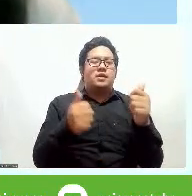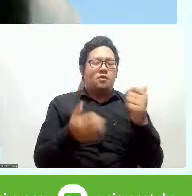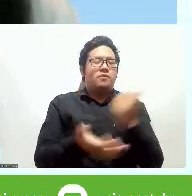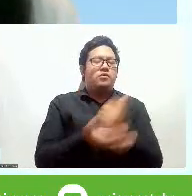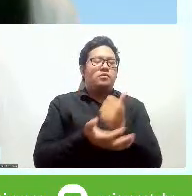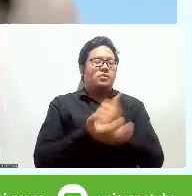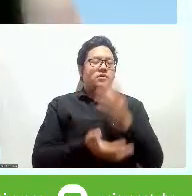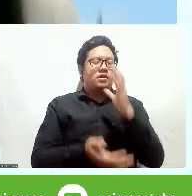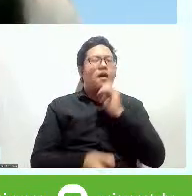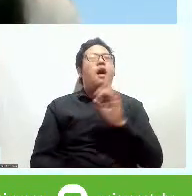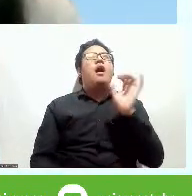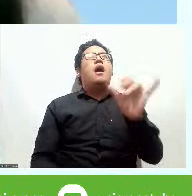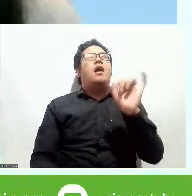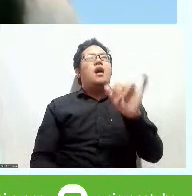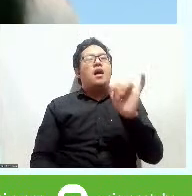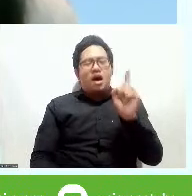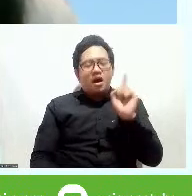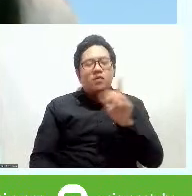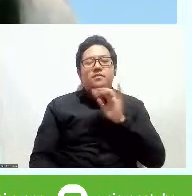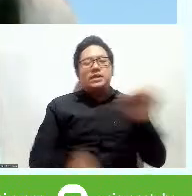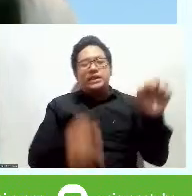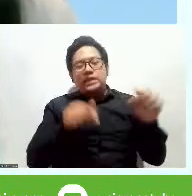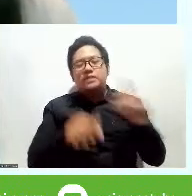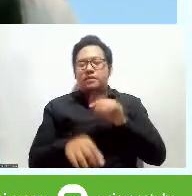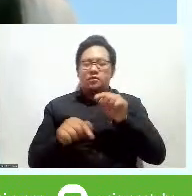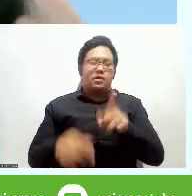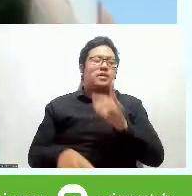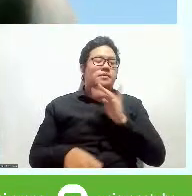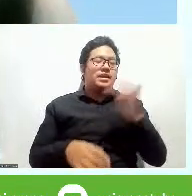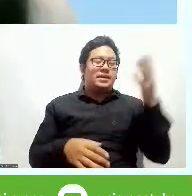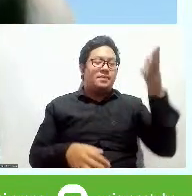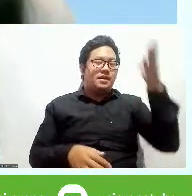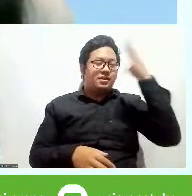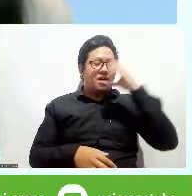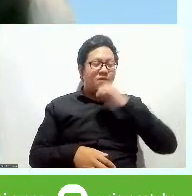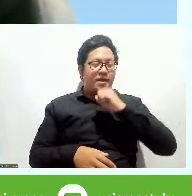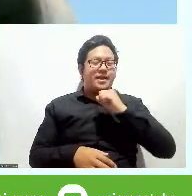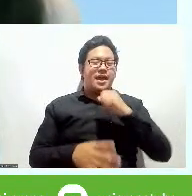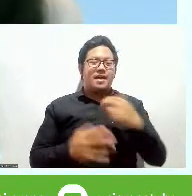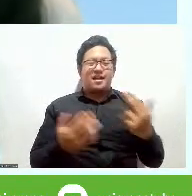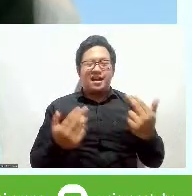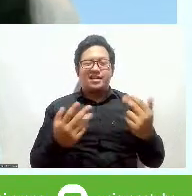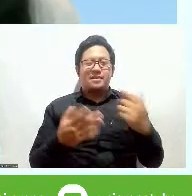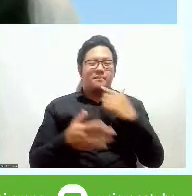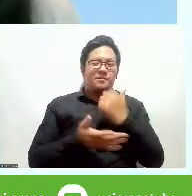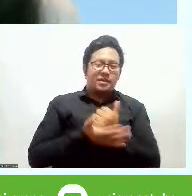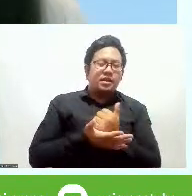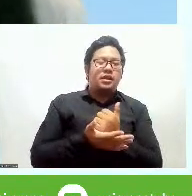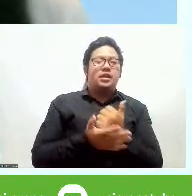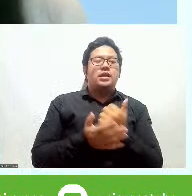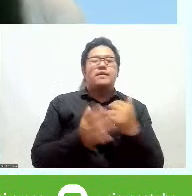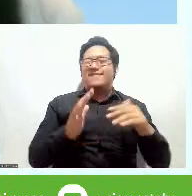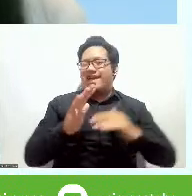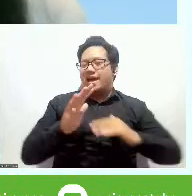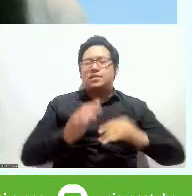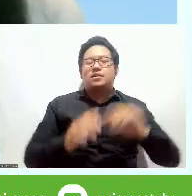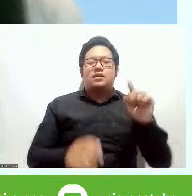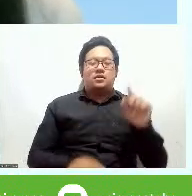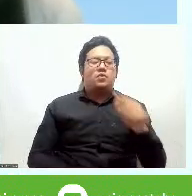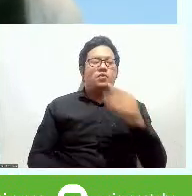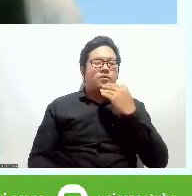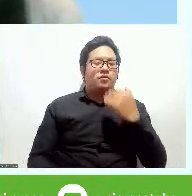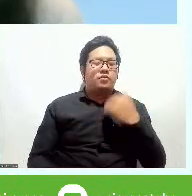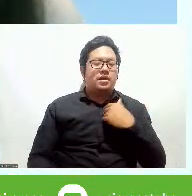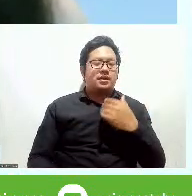segini itu dan pengetahuan yang keren banget itu yang sangat penting fundamental itu dimiliki oleh petani-petani kita gitu